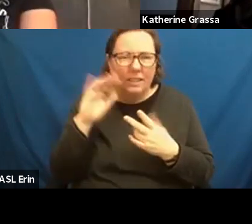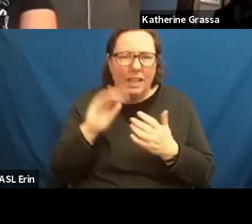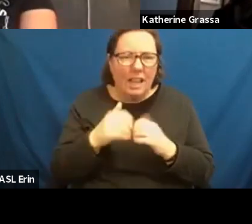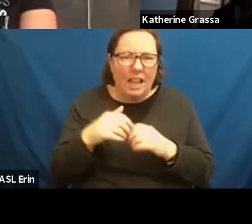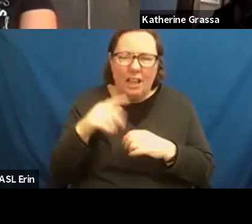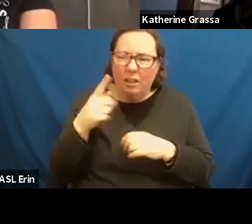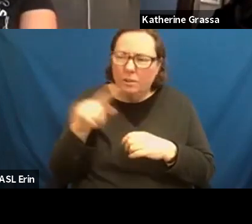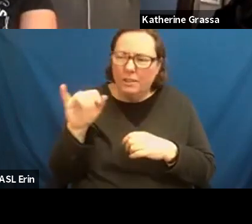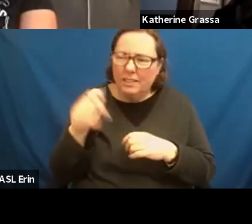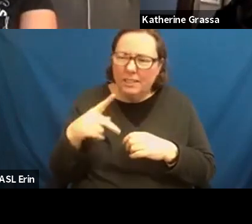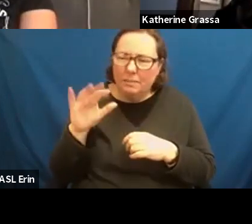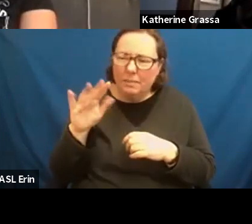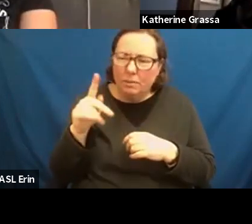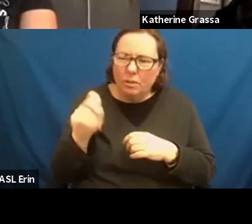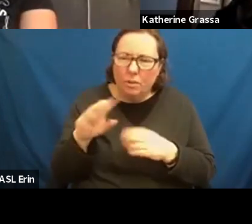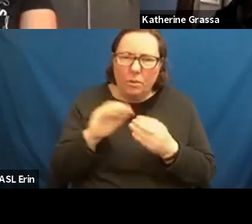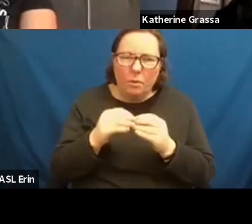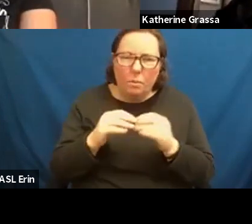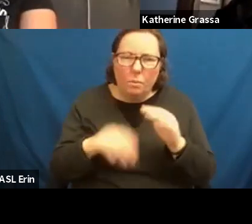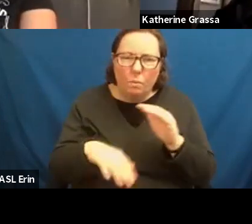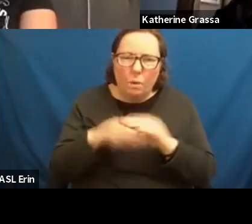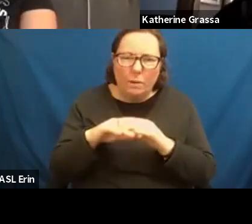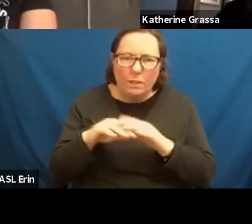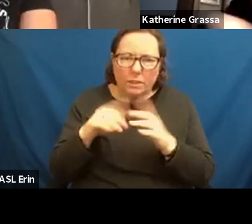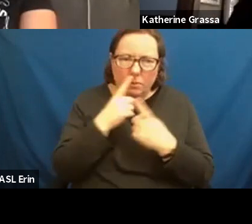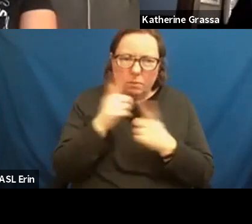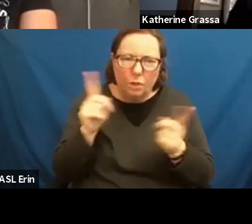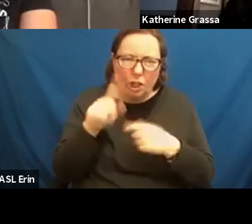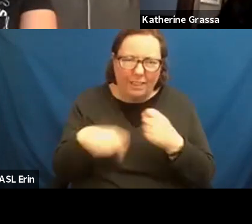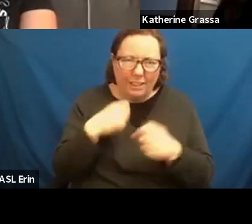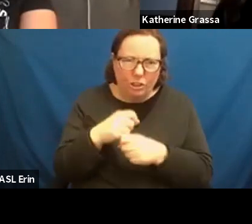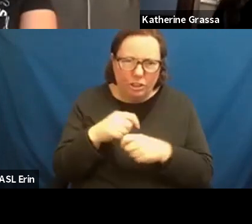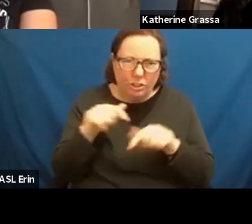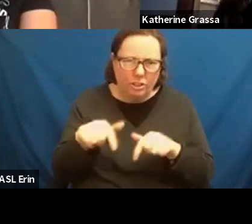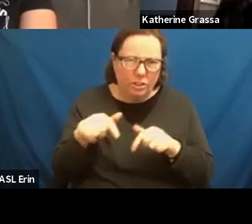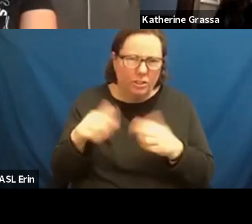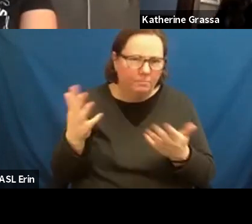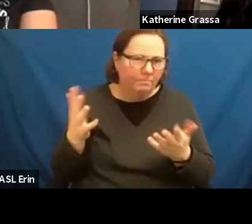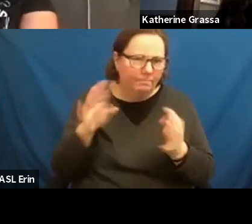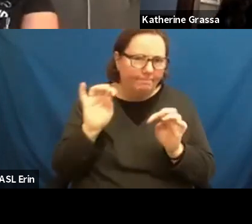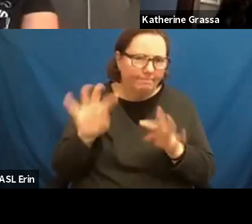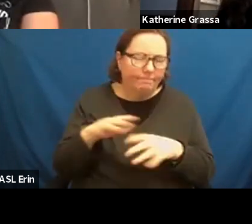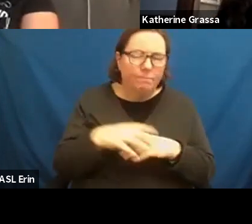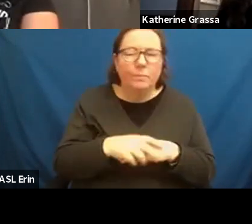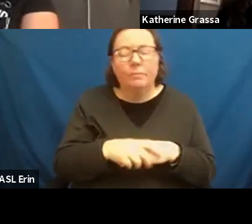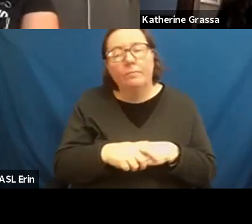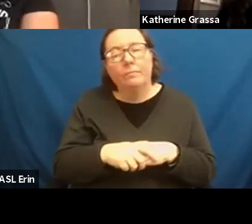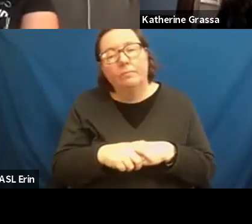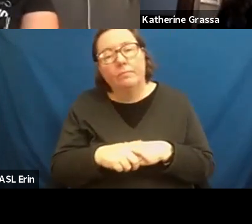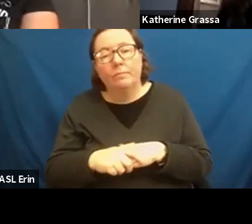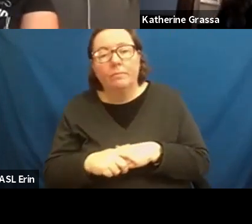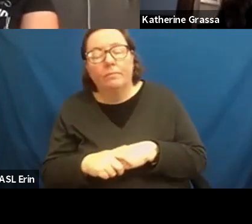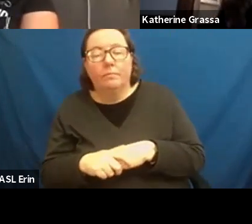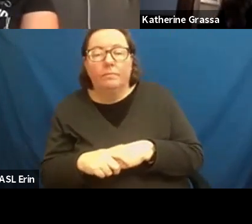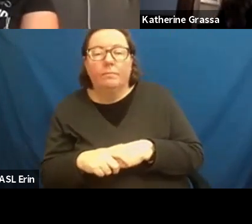zip code quota works this year. 还有就是我们进候选人这个